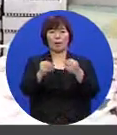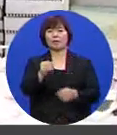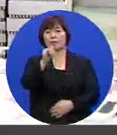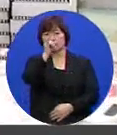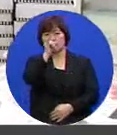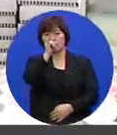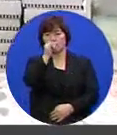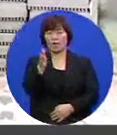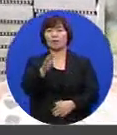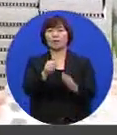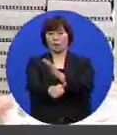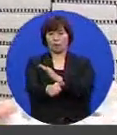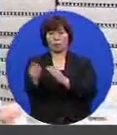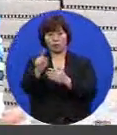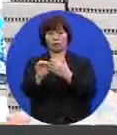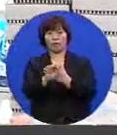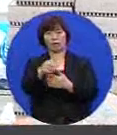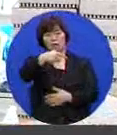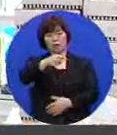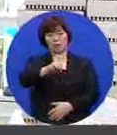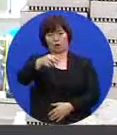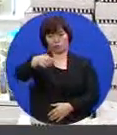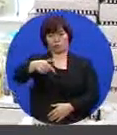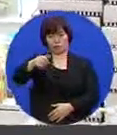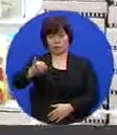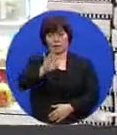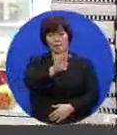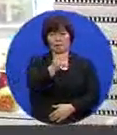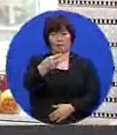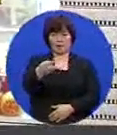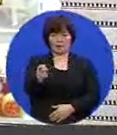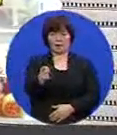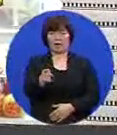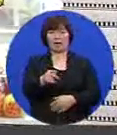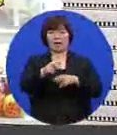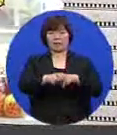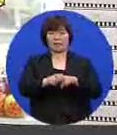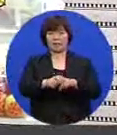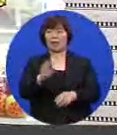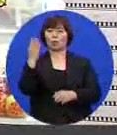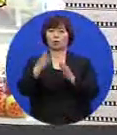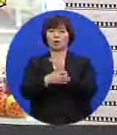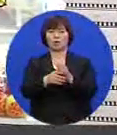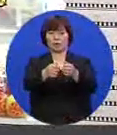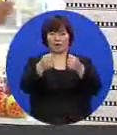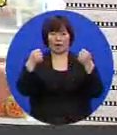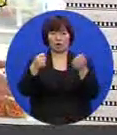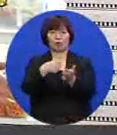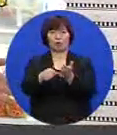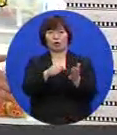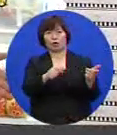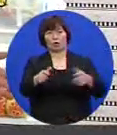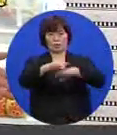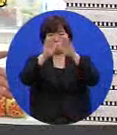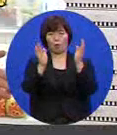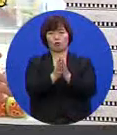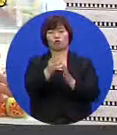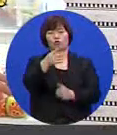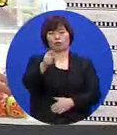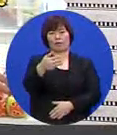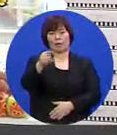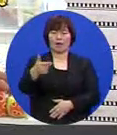있는데요. 대표적인 품목인 정수기, 비데, 안마의자뿐만 아니라 최근에는 가구와 유아용품까지도 렌탈